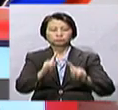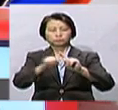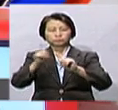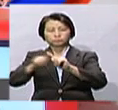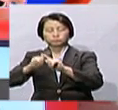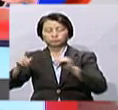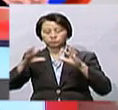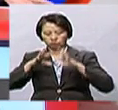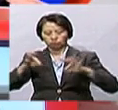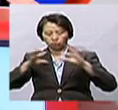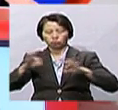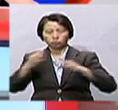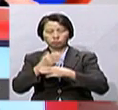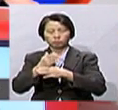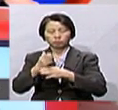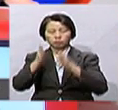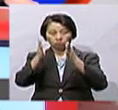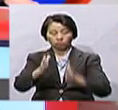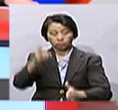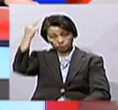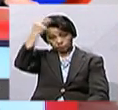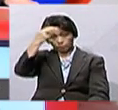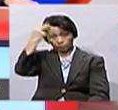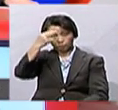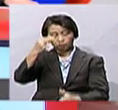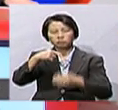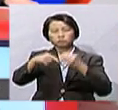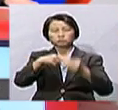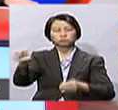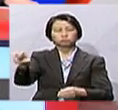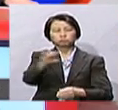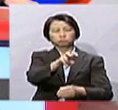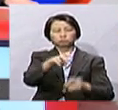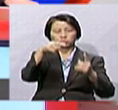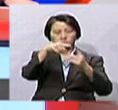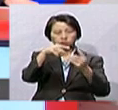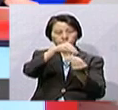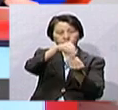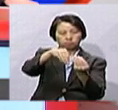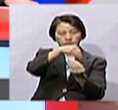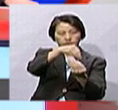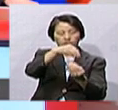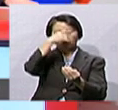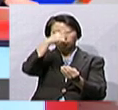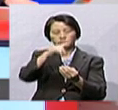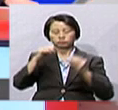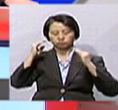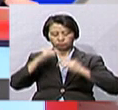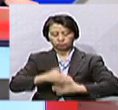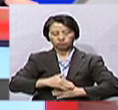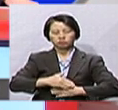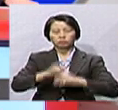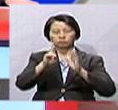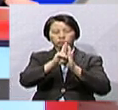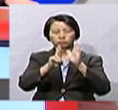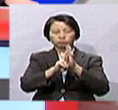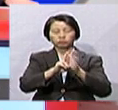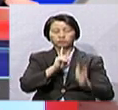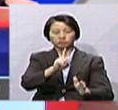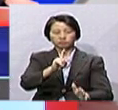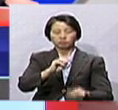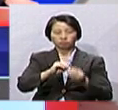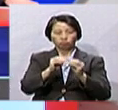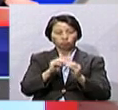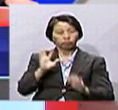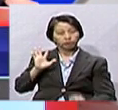Pelbagai cerita dikongsikan jemaah haji Malaysia mengenai perjalanan mereka menuju ke Mekah bagi menunaikan rukun Islam kelima.